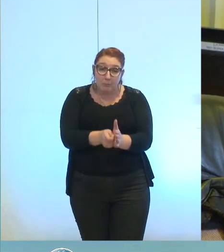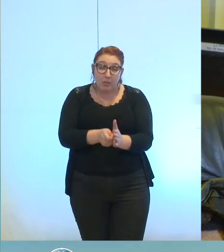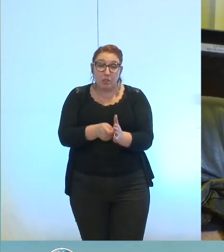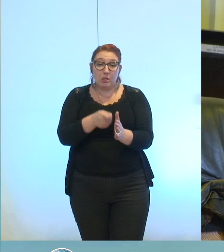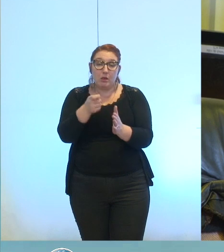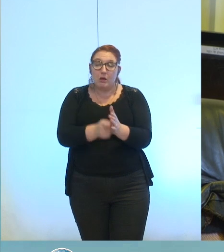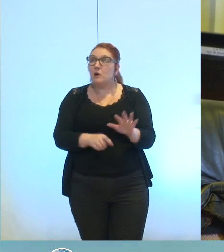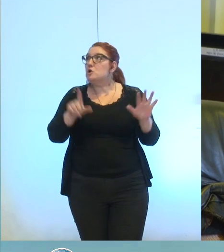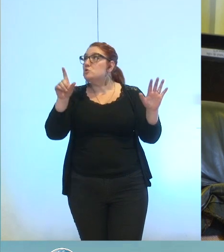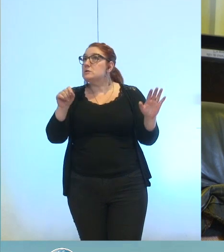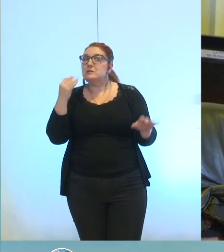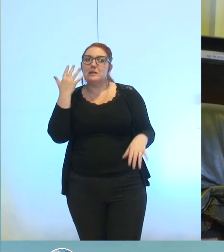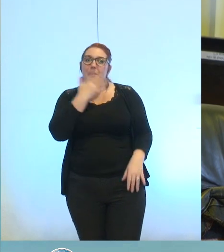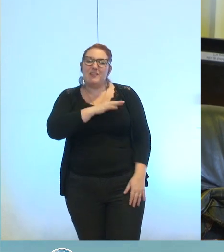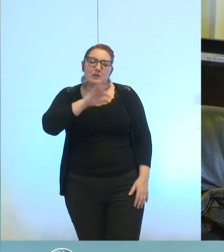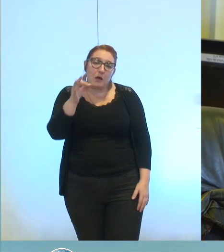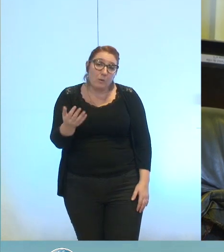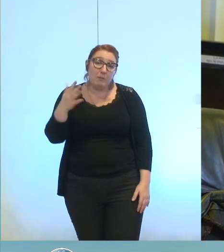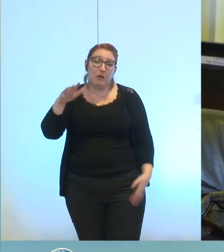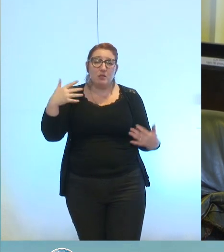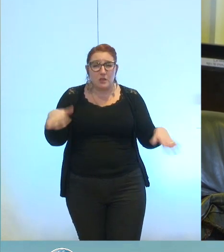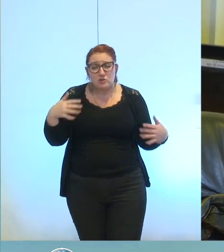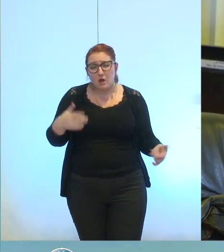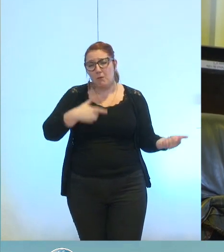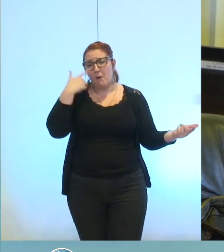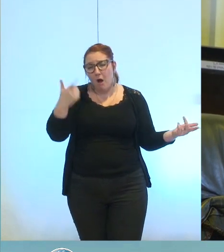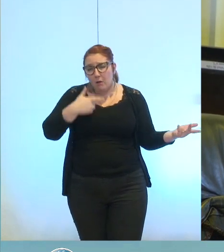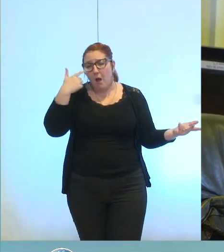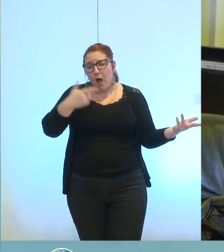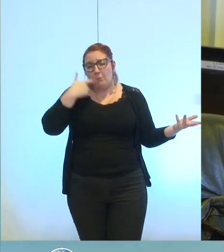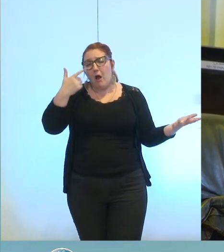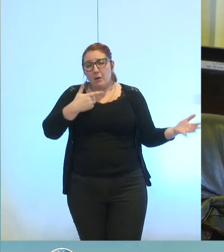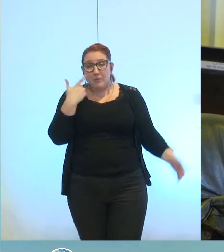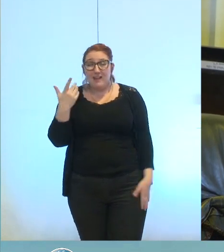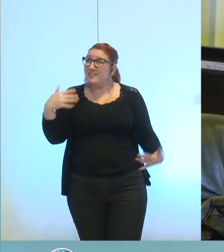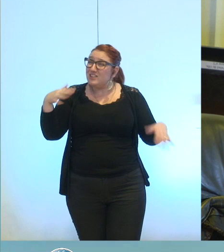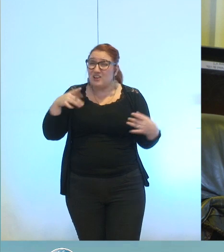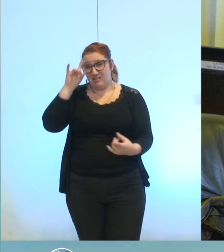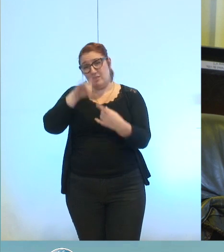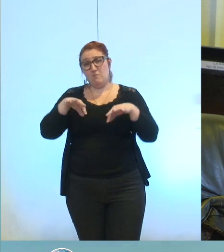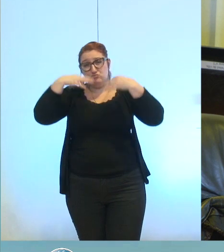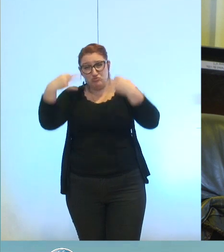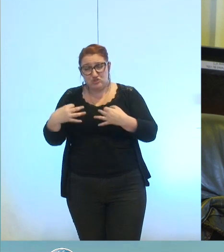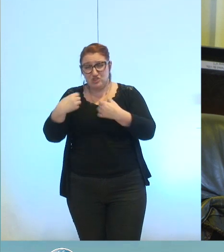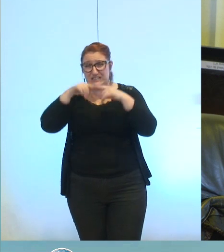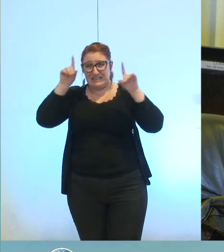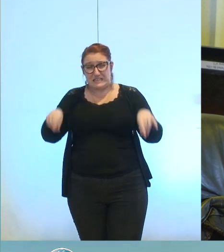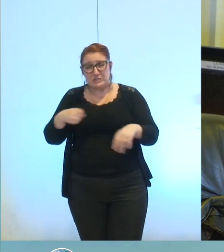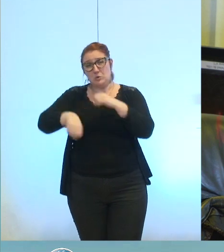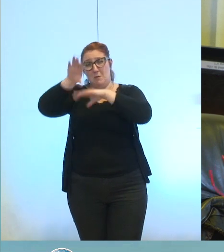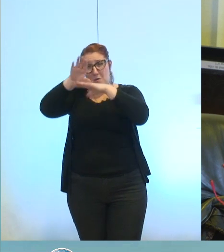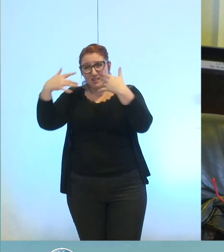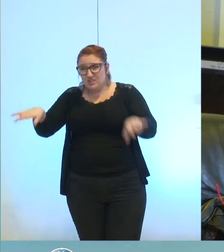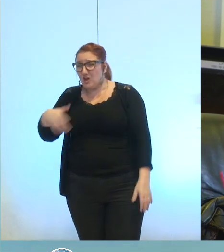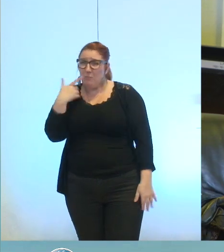70e anniversaire vous nous l'avez sorti pour le budget supplémentaire vous pouvez pas nous le sortir pour le